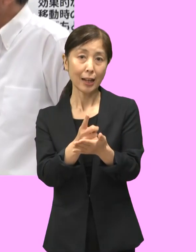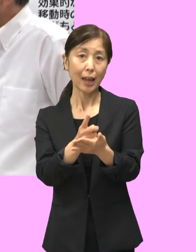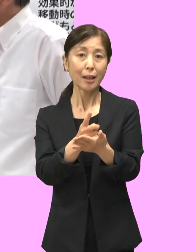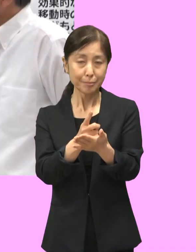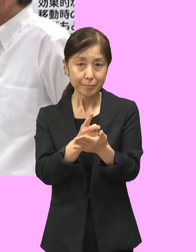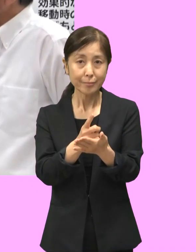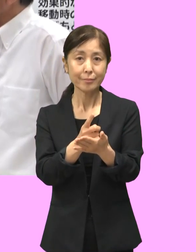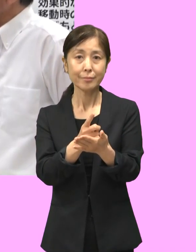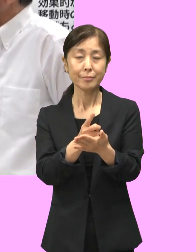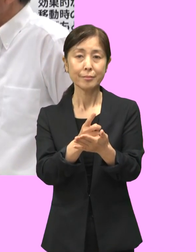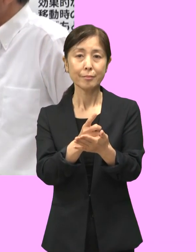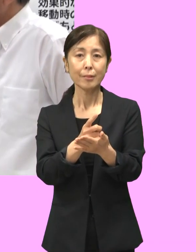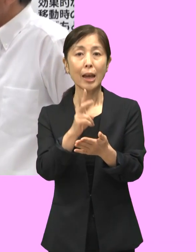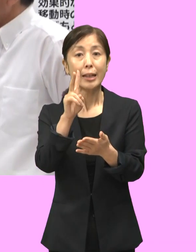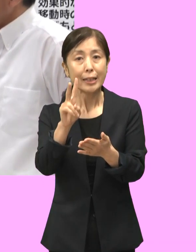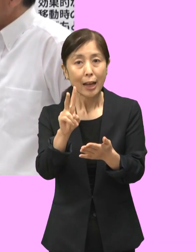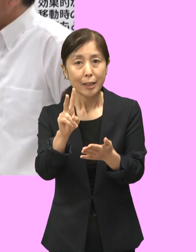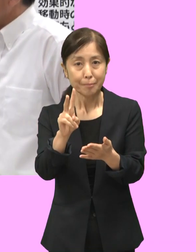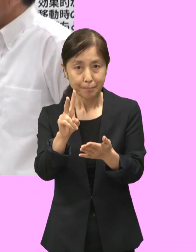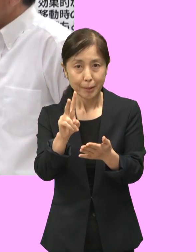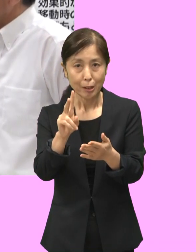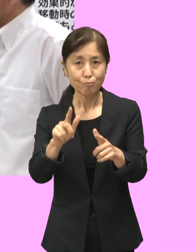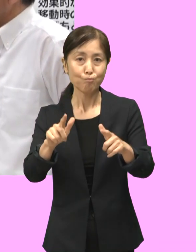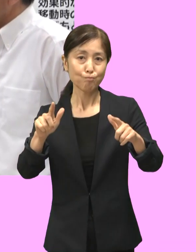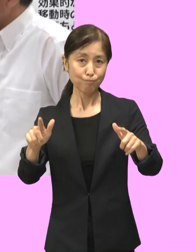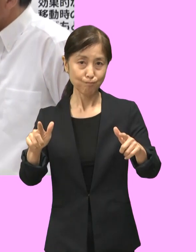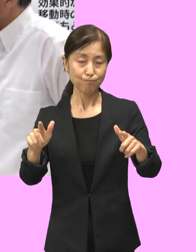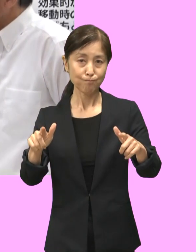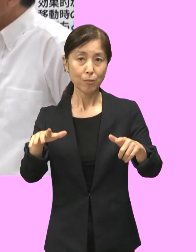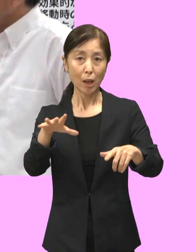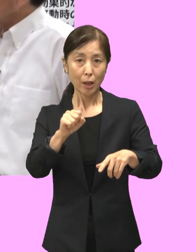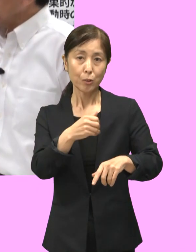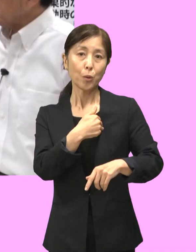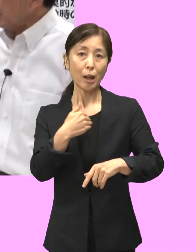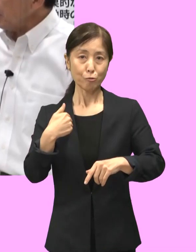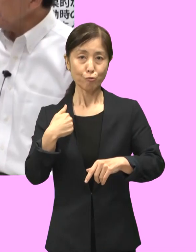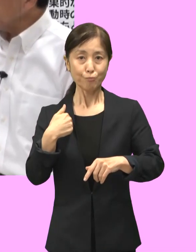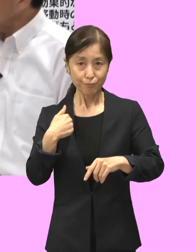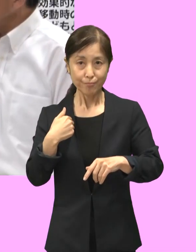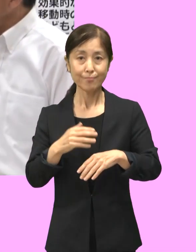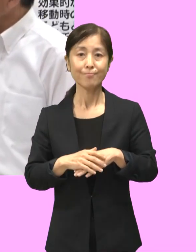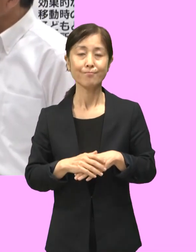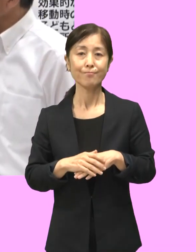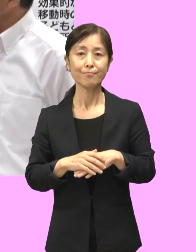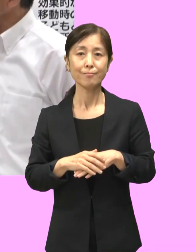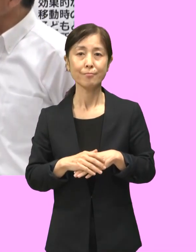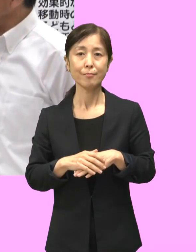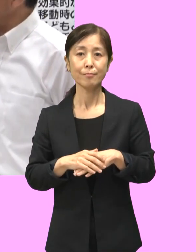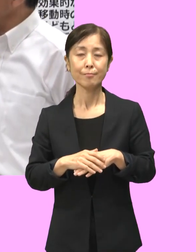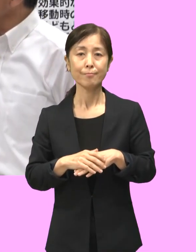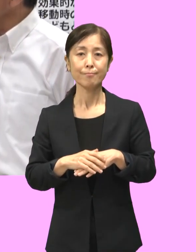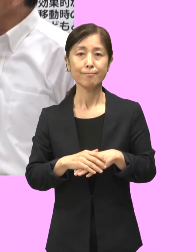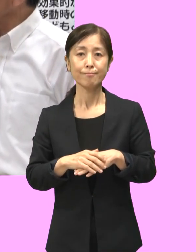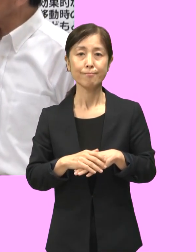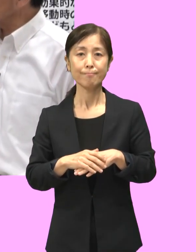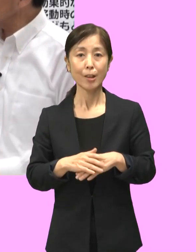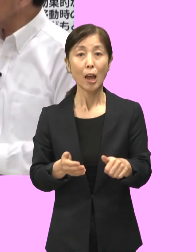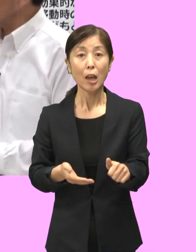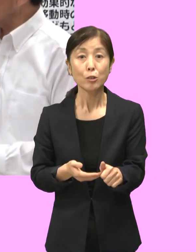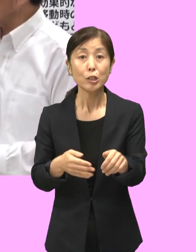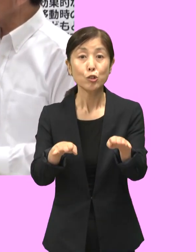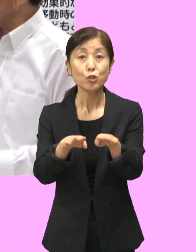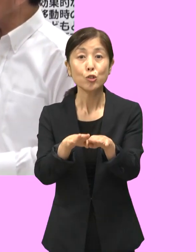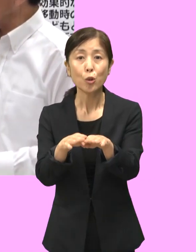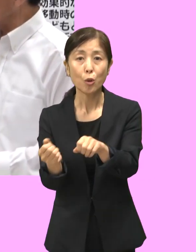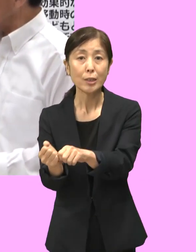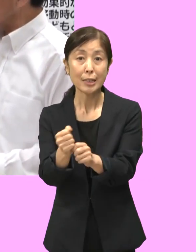っているものを原則2回育児休業を取れるようにすると。それから二つ目は育児休業